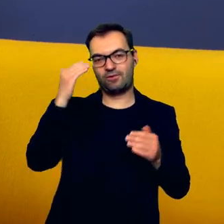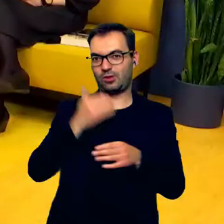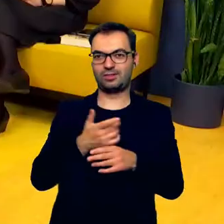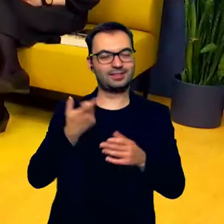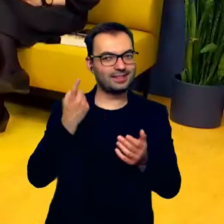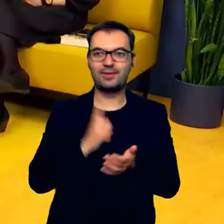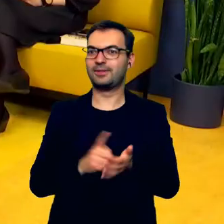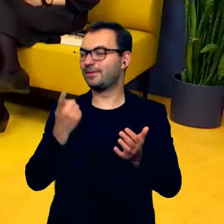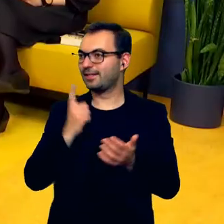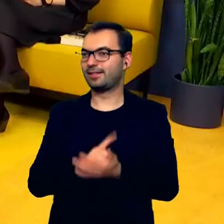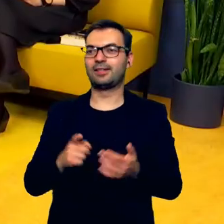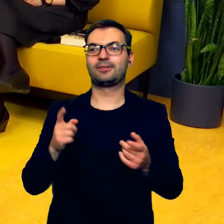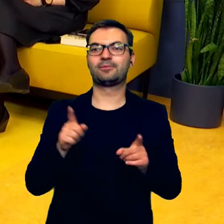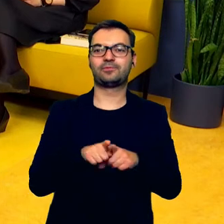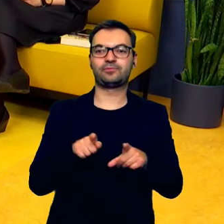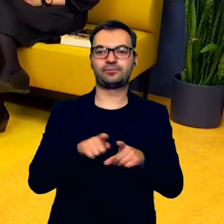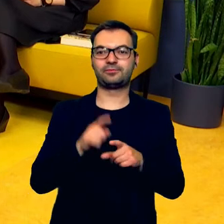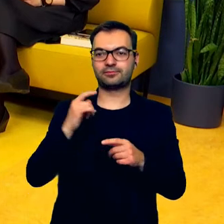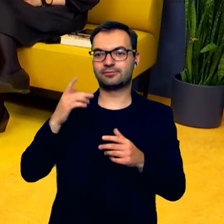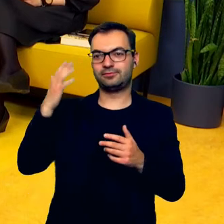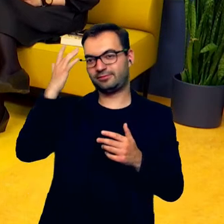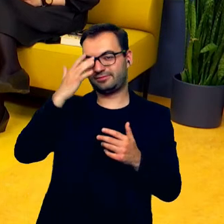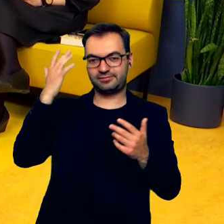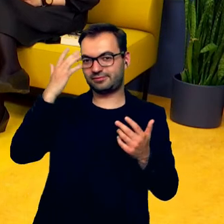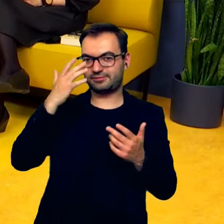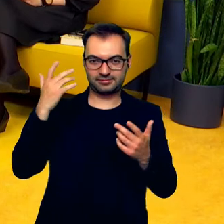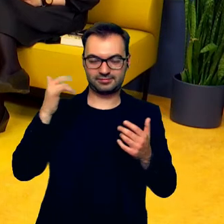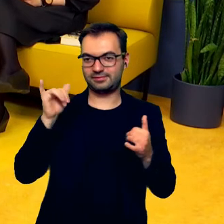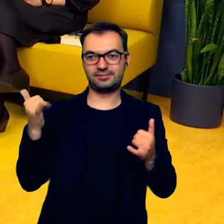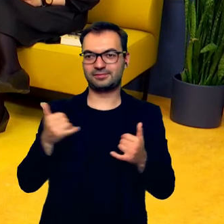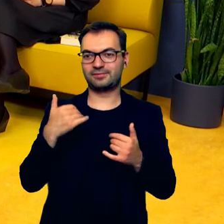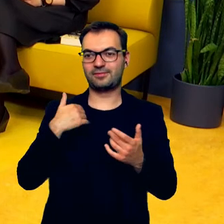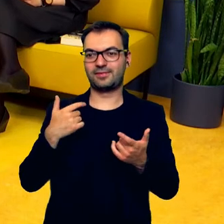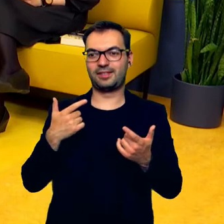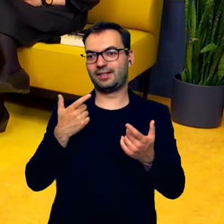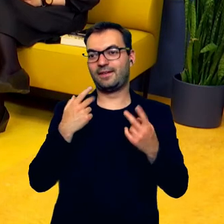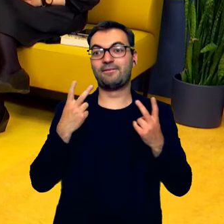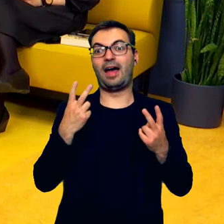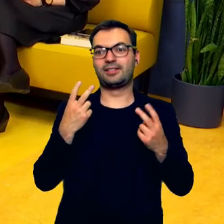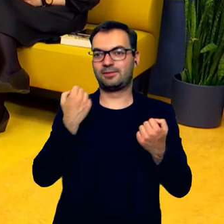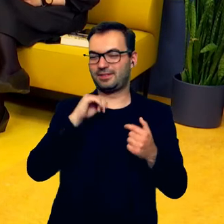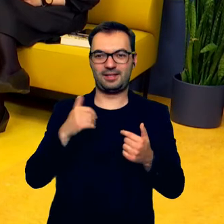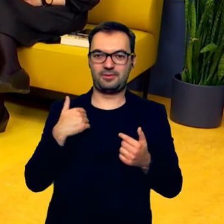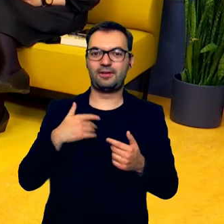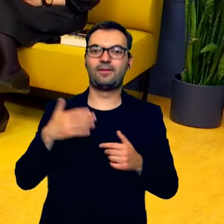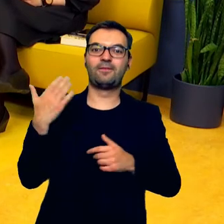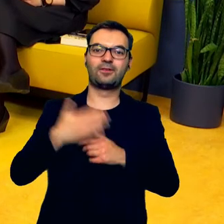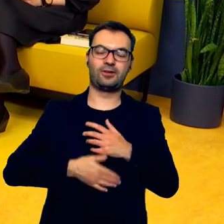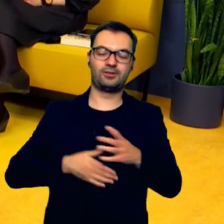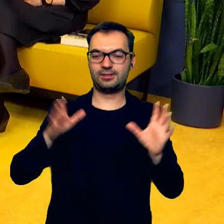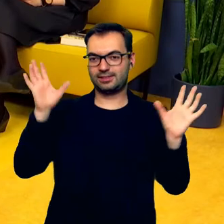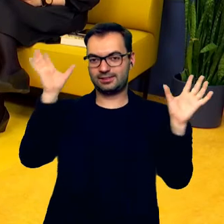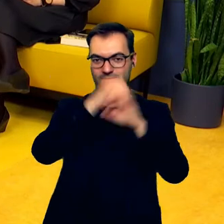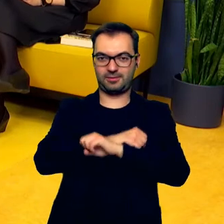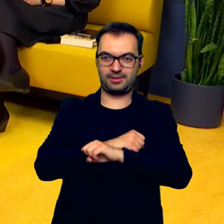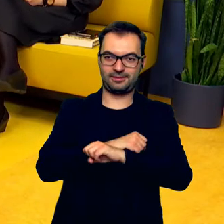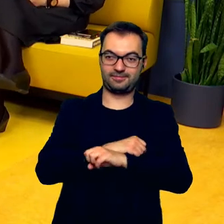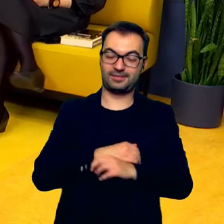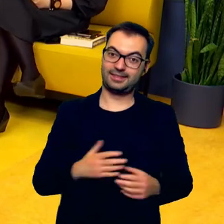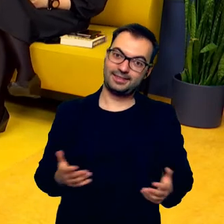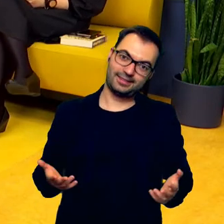nocy, ani też te wizje jakoś nie zawsze były tutaj dla mnie istotne i ważne. I w końcu o nich